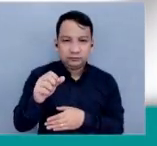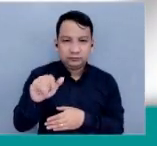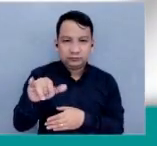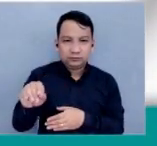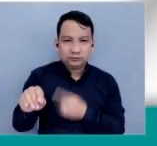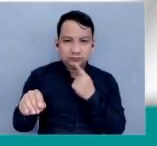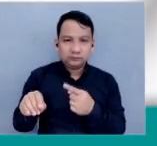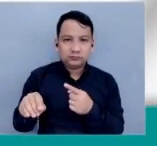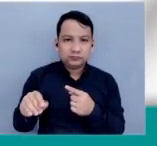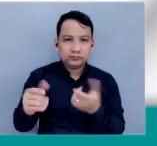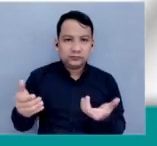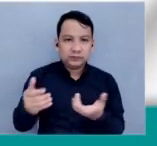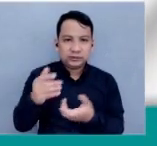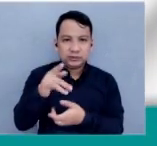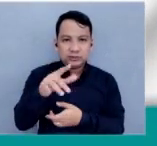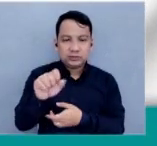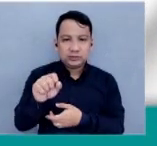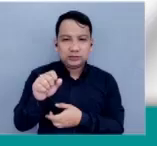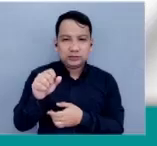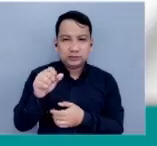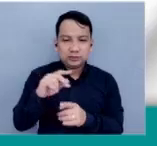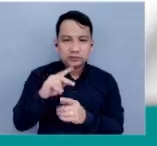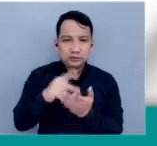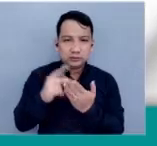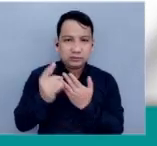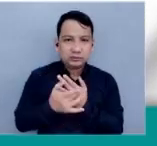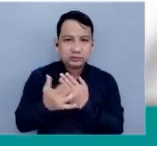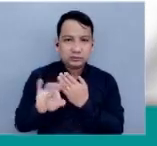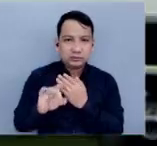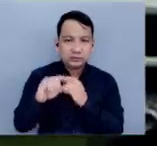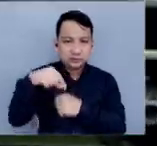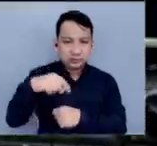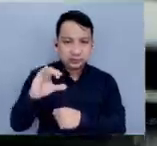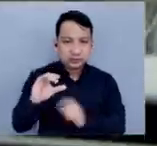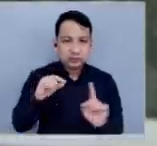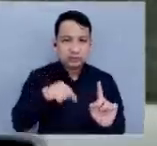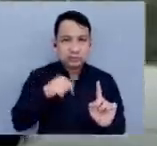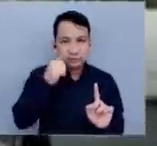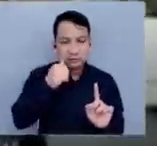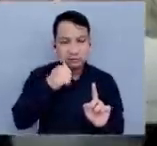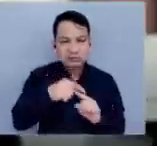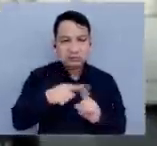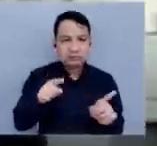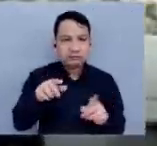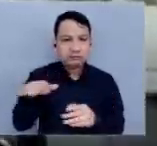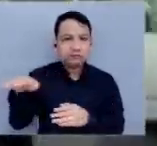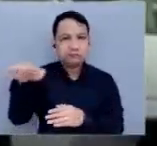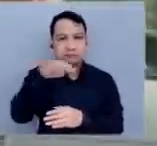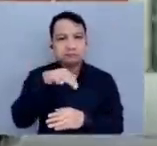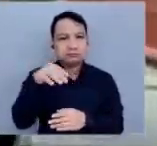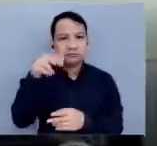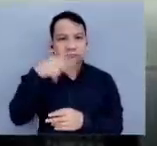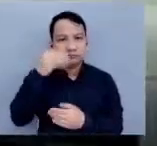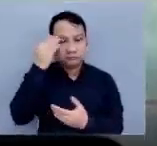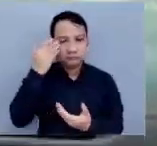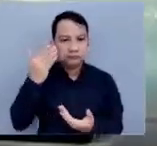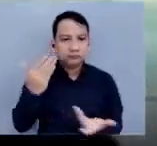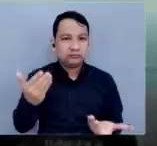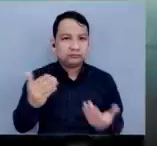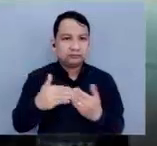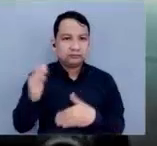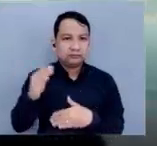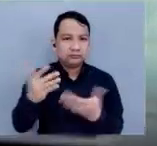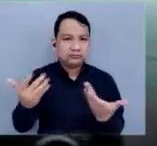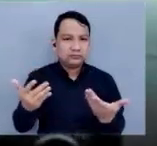Kalanchao Street sa Project 8 Quezon City ang nakalagay na address ng nasabing babae. Pero sa pag-iikot doon ng News 5, ay napag-alaman na walang